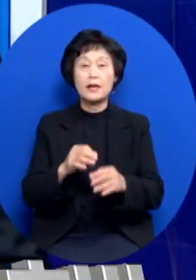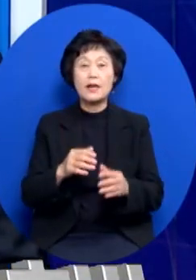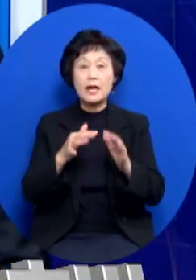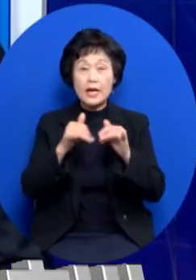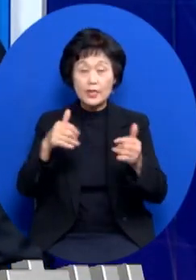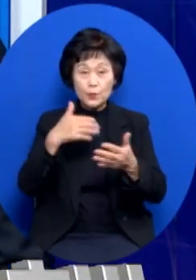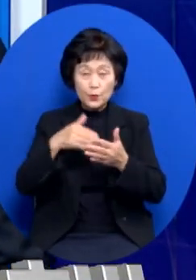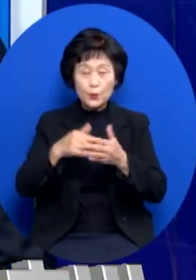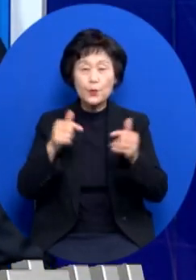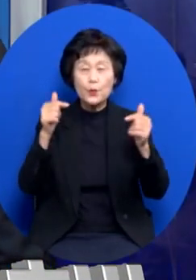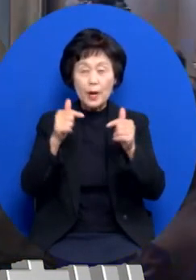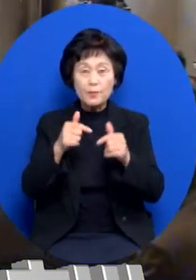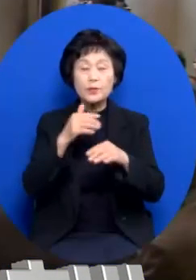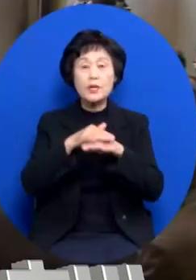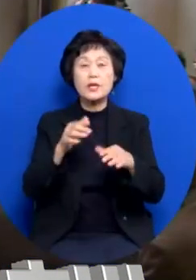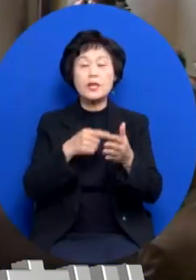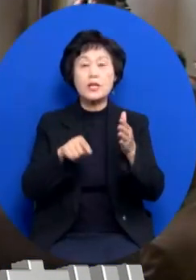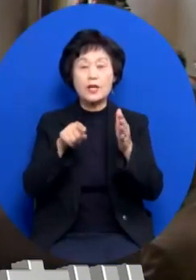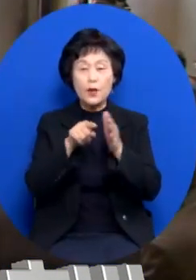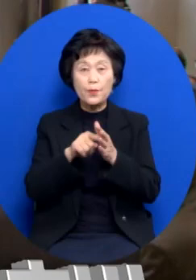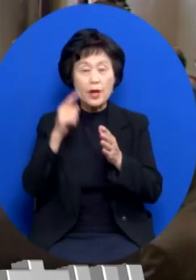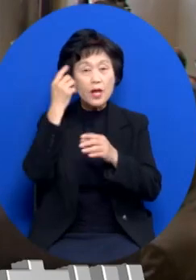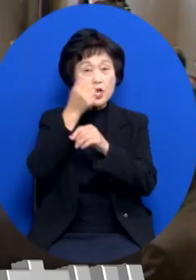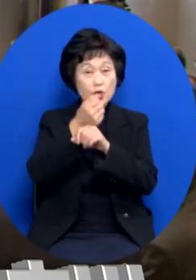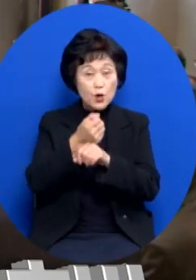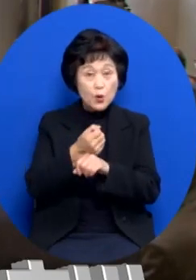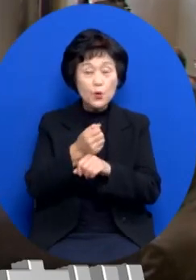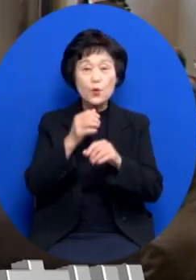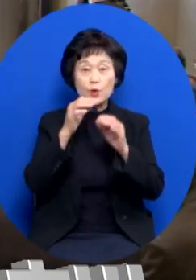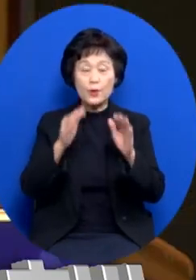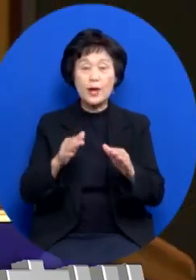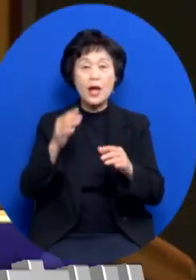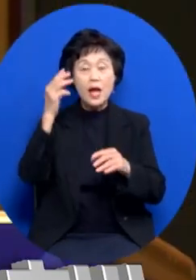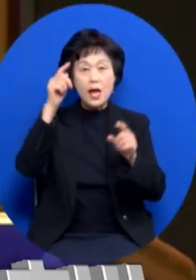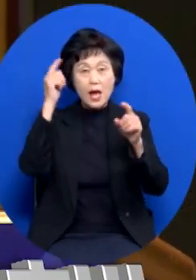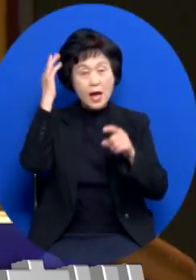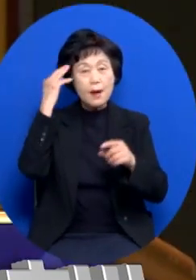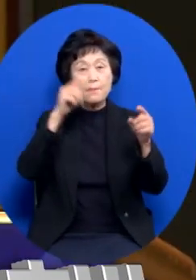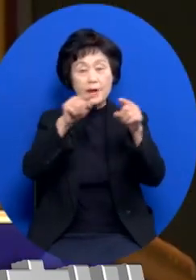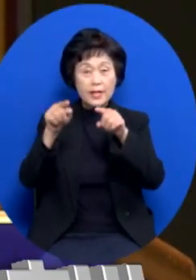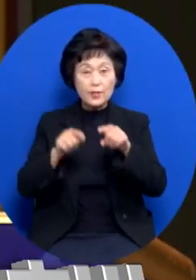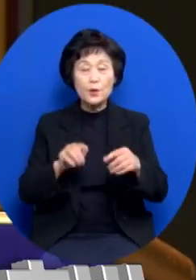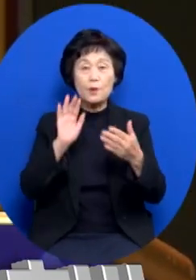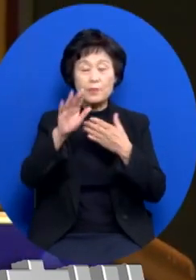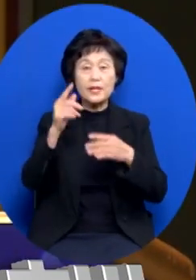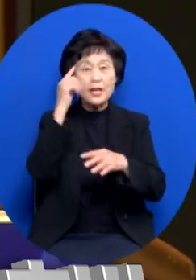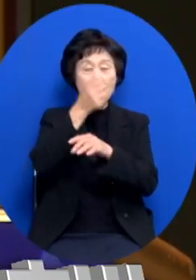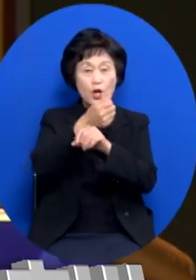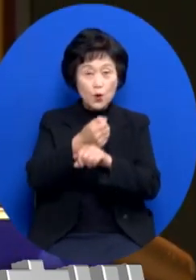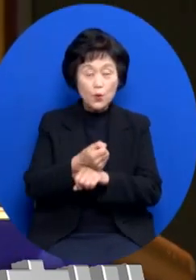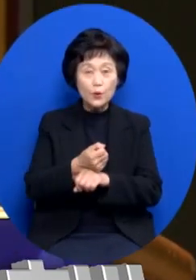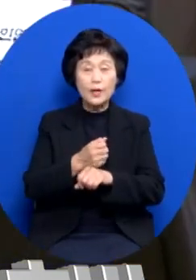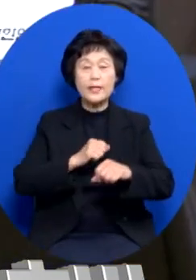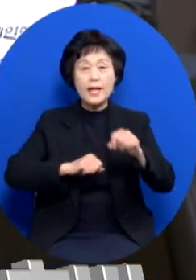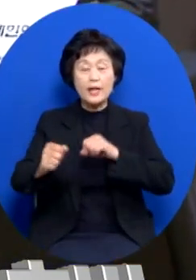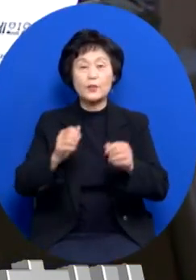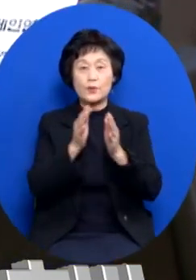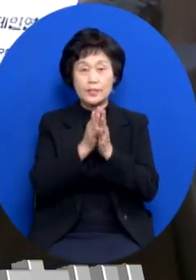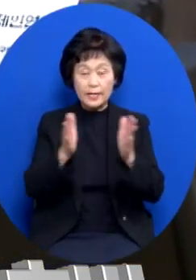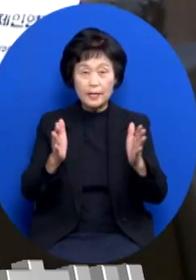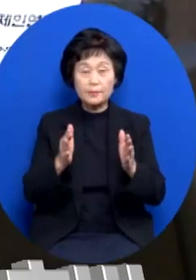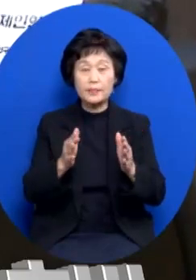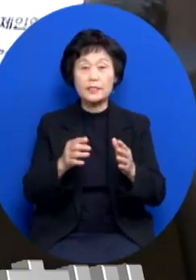감소 문제를 해결하기 위한 민간 연구기관인 한반도 미래인구연구원이 출범했습니다. 인구 구조 변화를